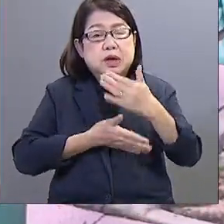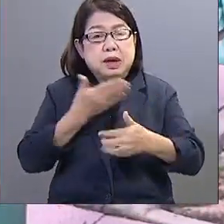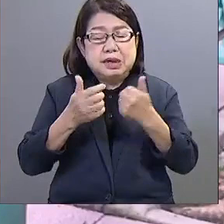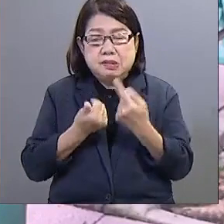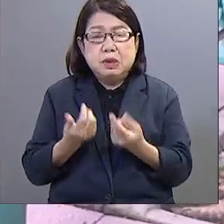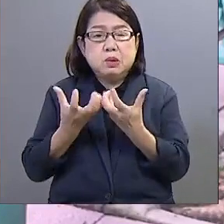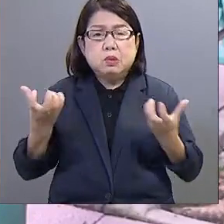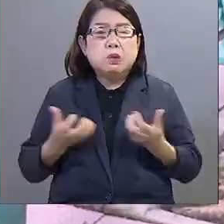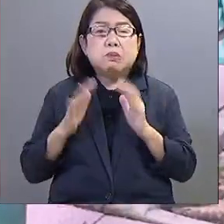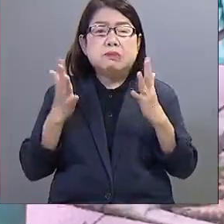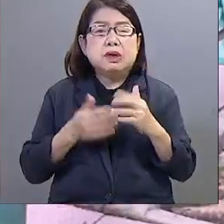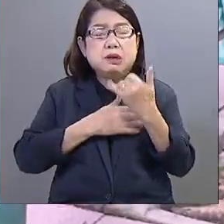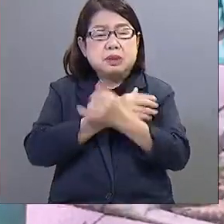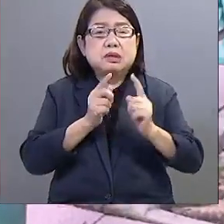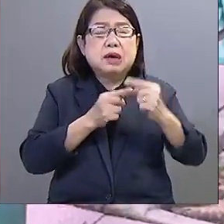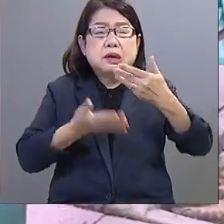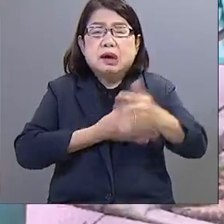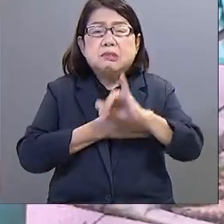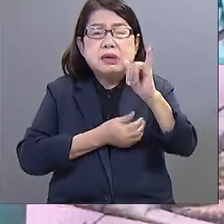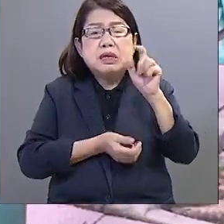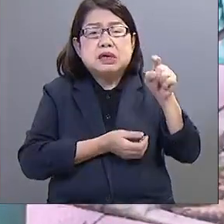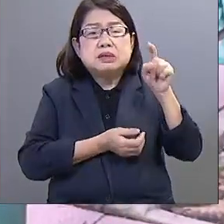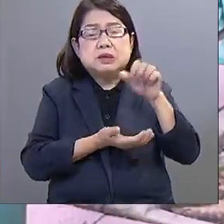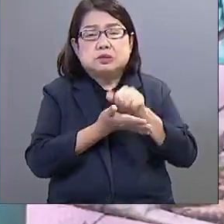ของของแต่ละประเทศก็ไม่ค่อยดีนะคะแต่ผู้เชี่